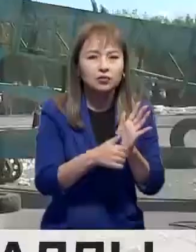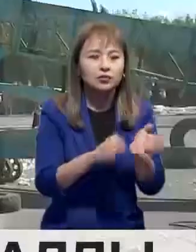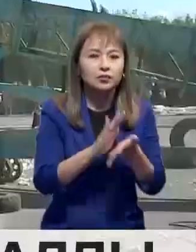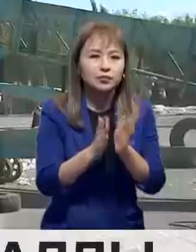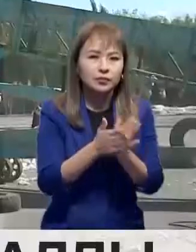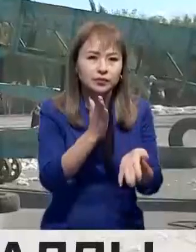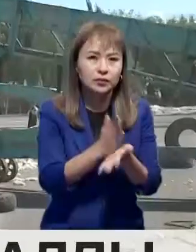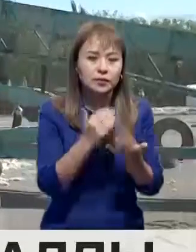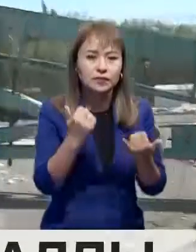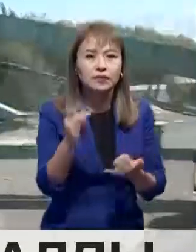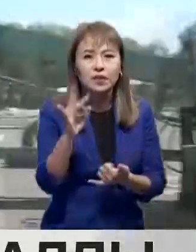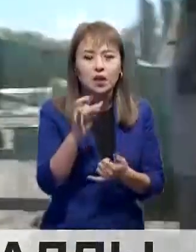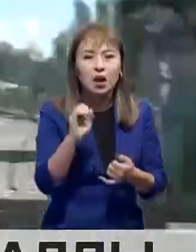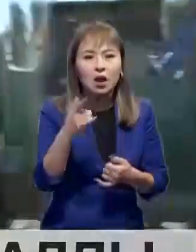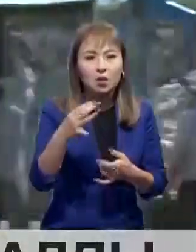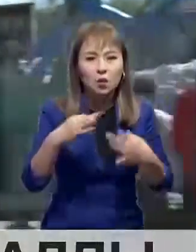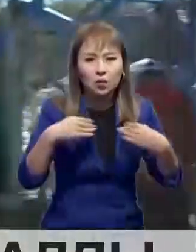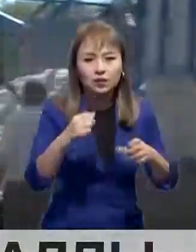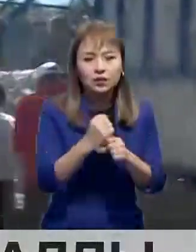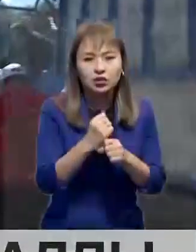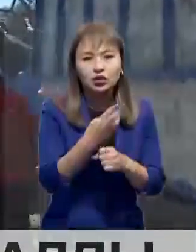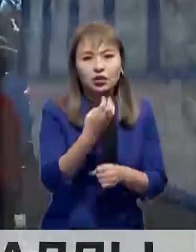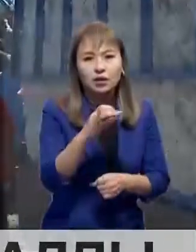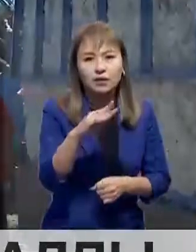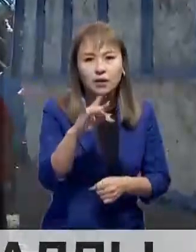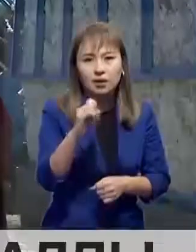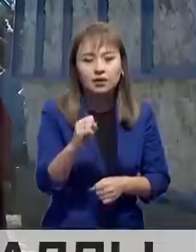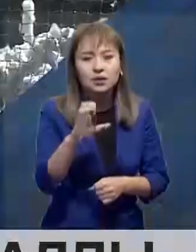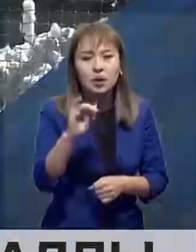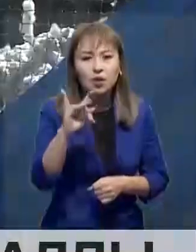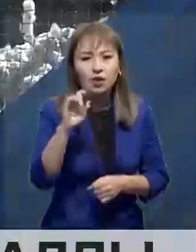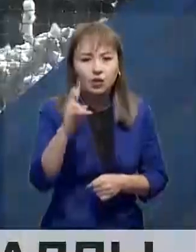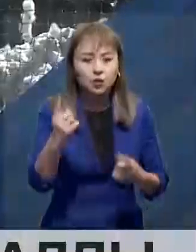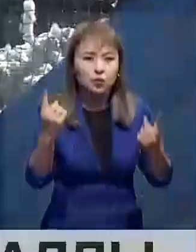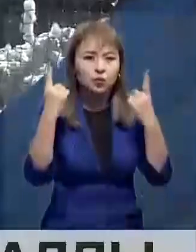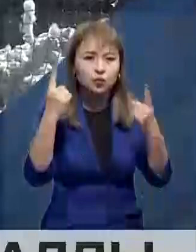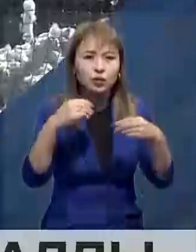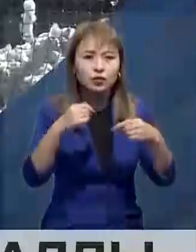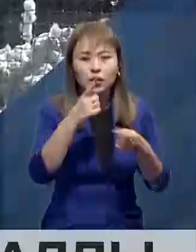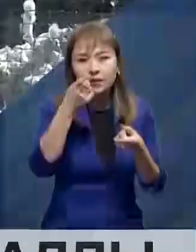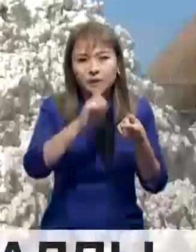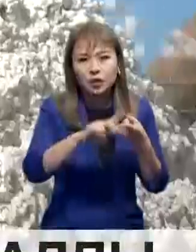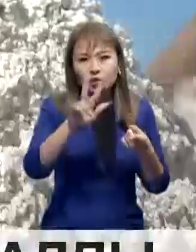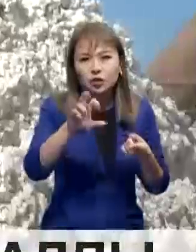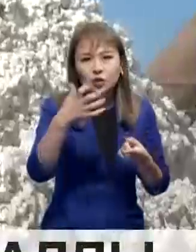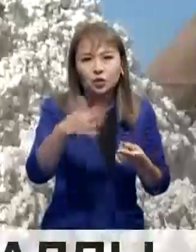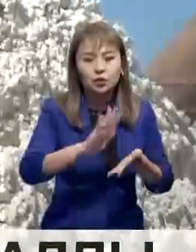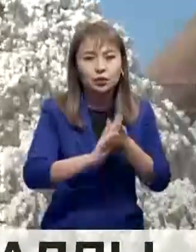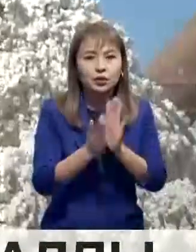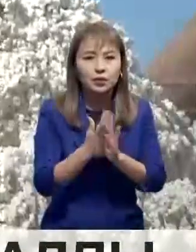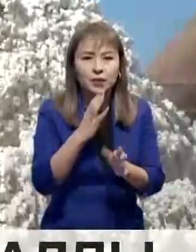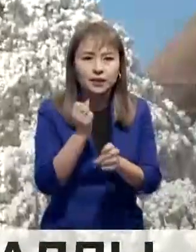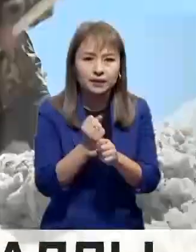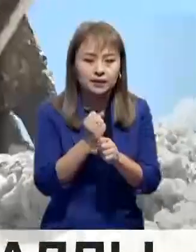жатырғанбыз. Рамазан Агро мекемесі Ордабасы, Шардара және Сауран аудандарында орналасқан ірілі ұсақты 350 шаруашылықпен екі жақты келісім шарт